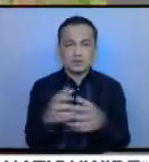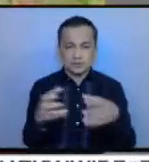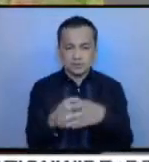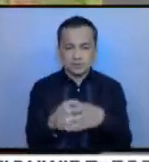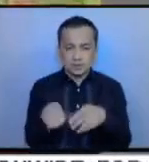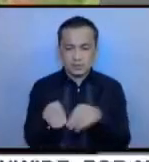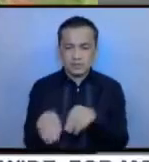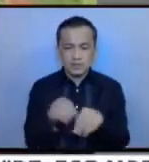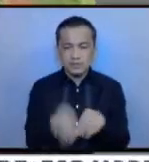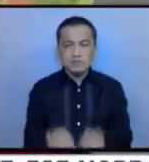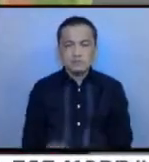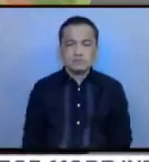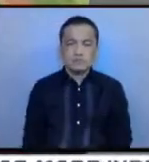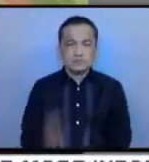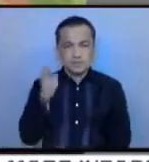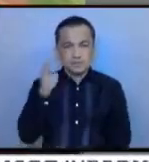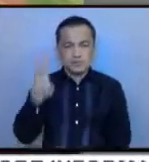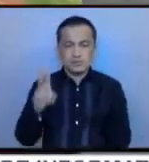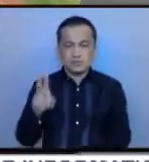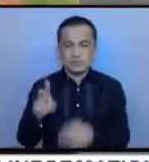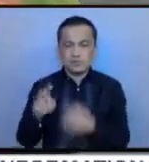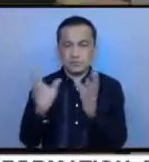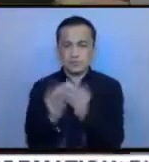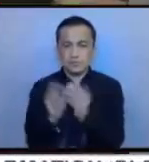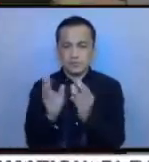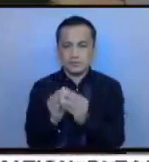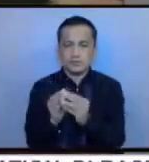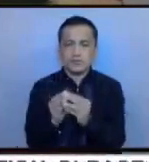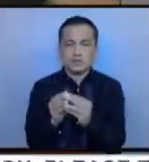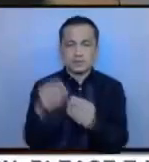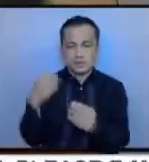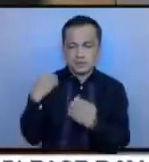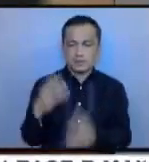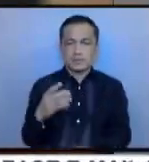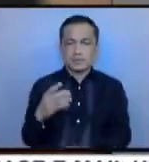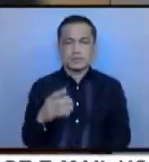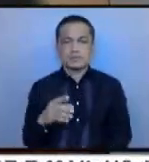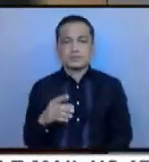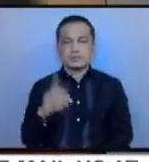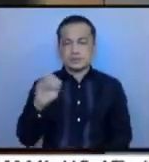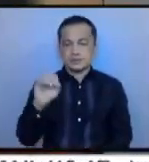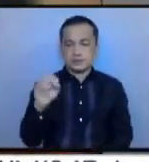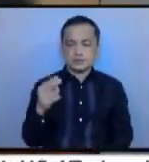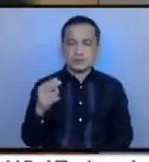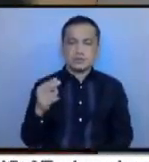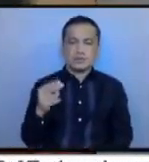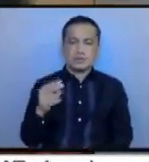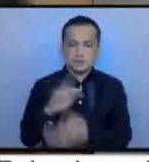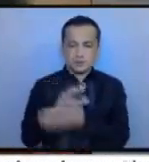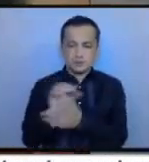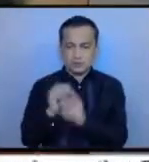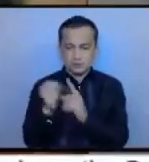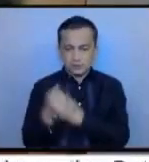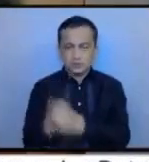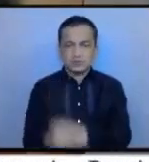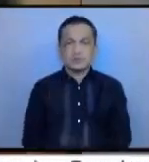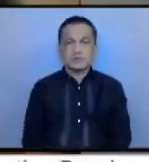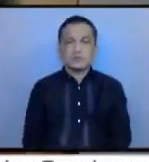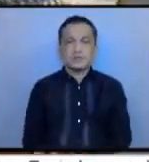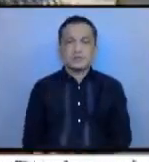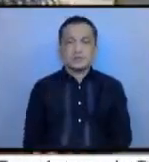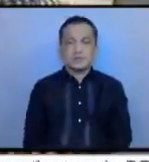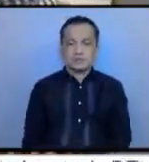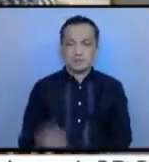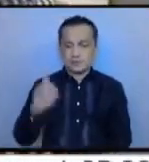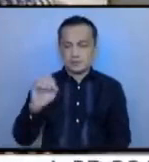President Marcos Jr. ang mga opisyal ng Department of Health hinggil naman sa COVID-19 situation ng ating bansa. Nagbigay din ang DOH ng update